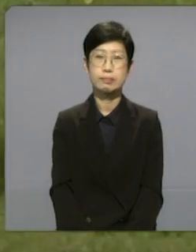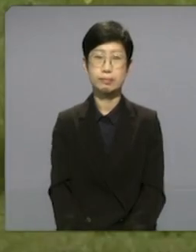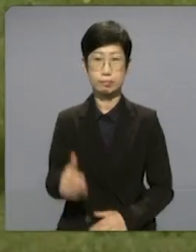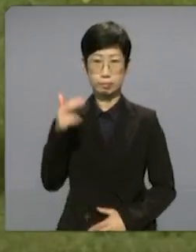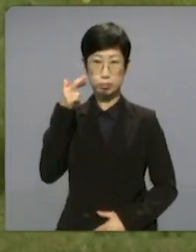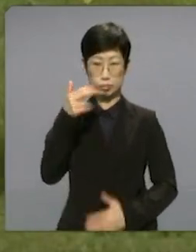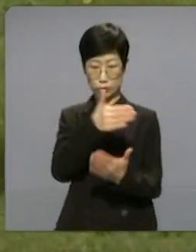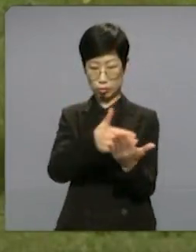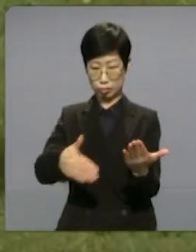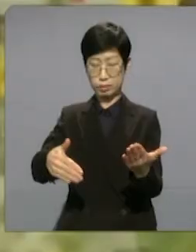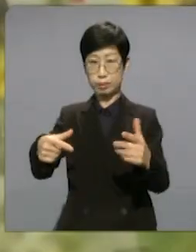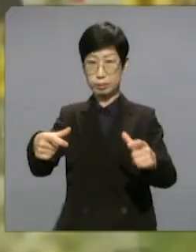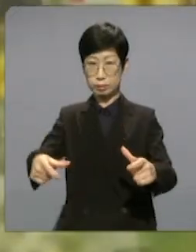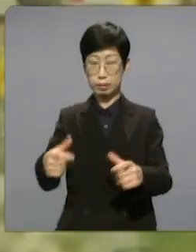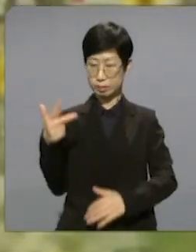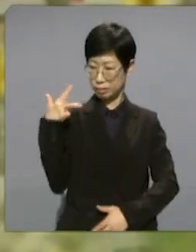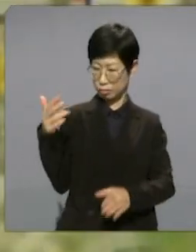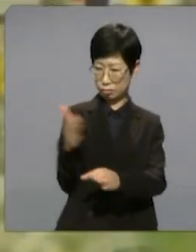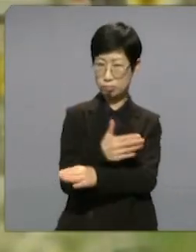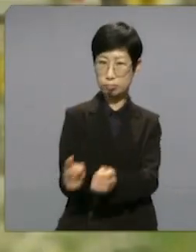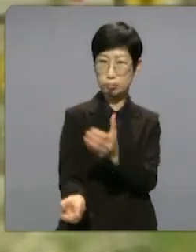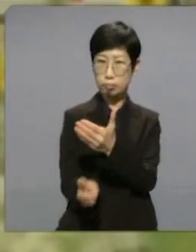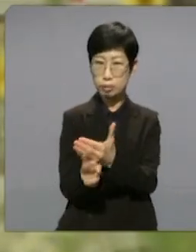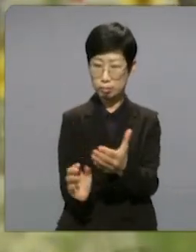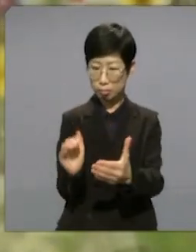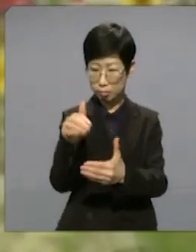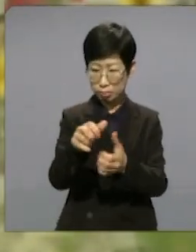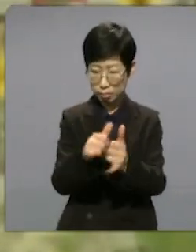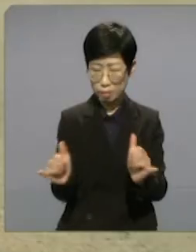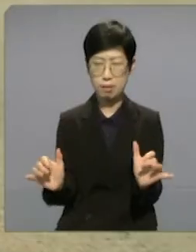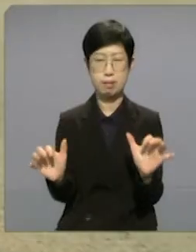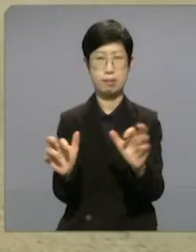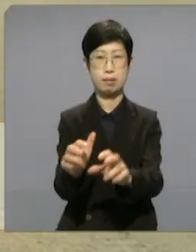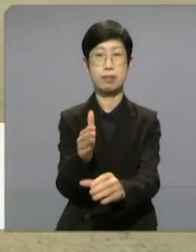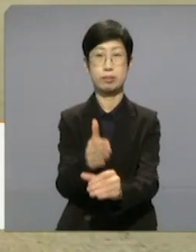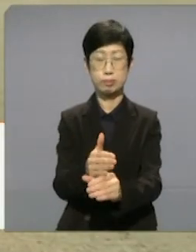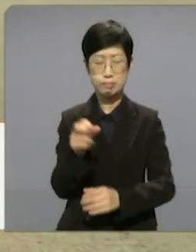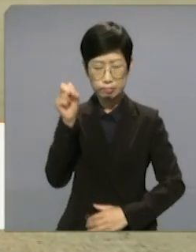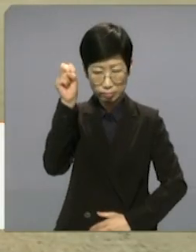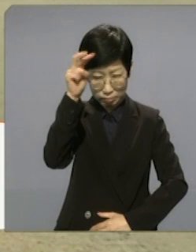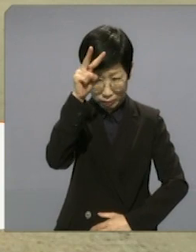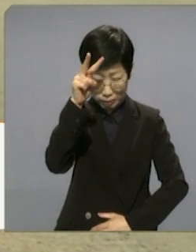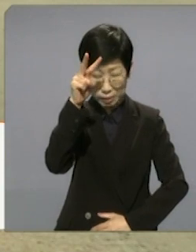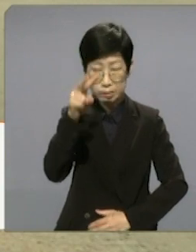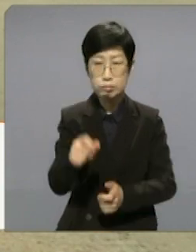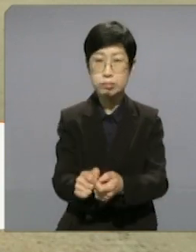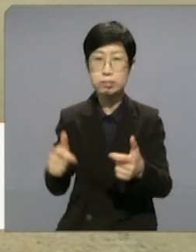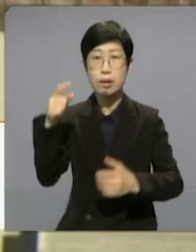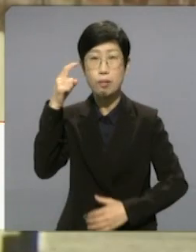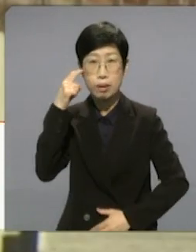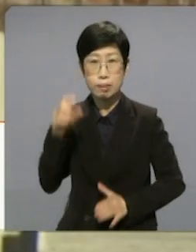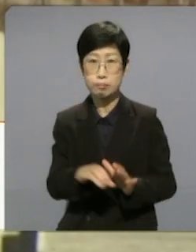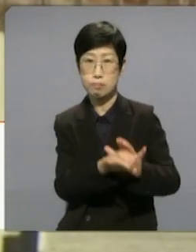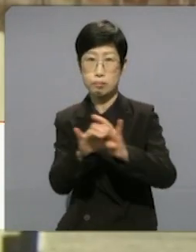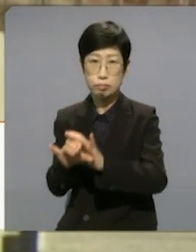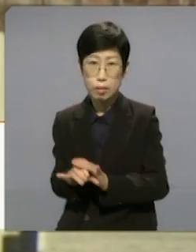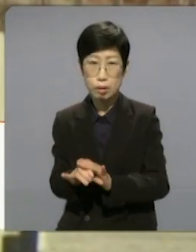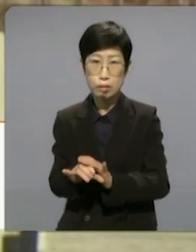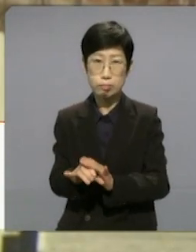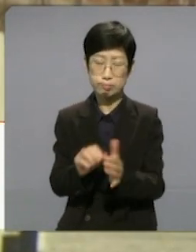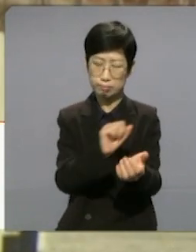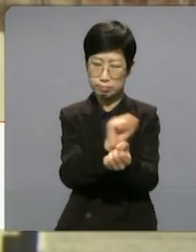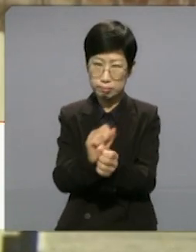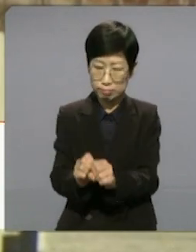미국 국경 지역에 지난주부터 불법 입국자들이 몰려들고 있습니다. 갑자기 이민자가 늘어난 건 코로나19 전파를 막기